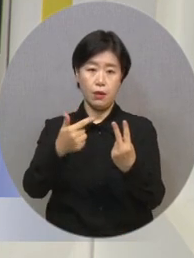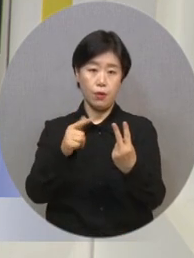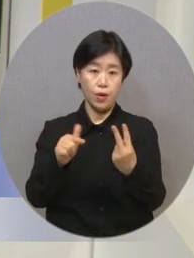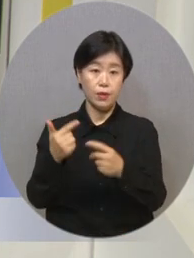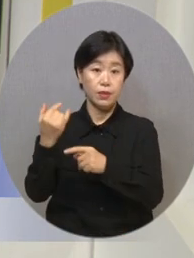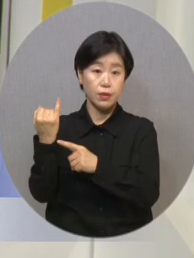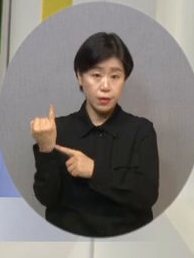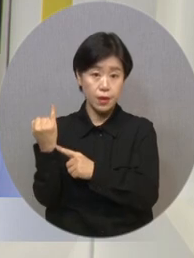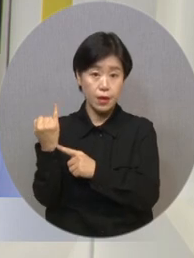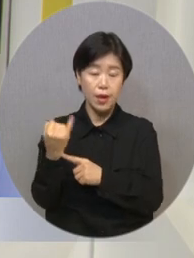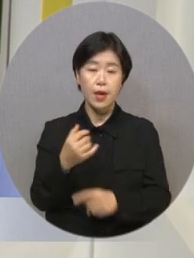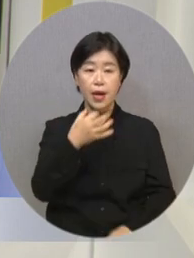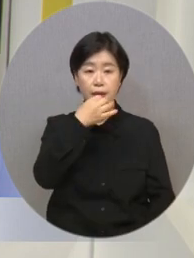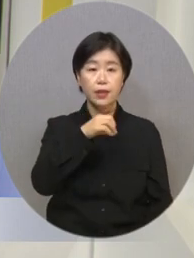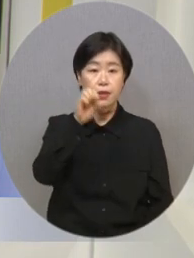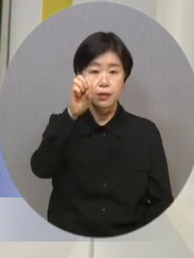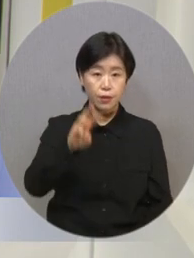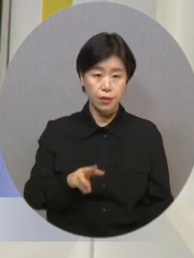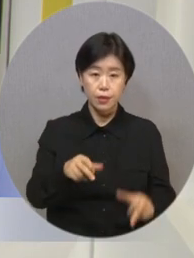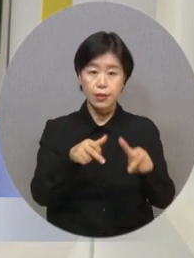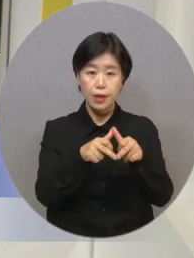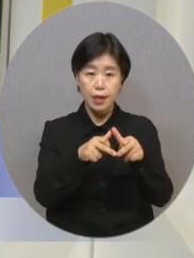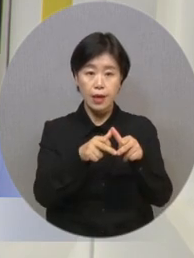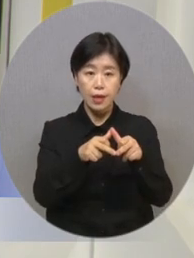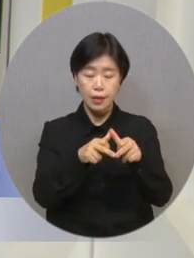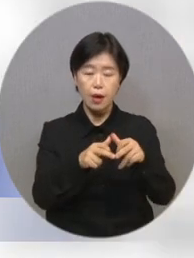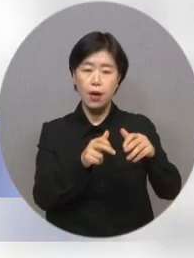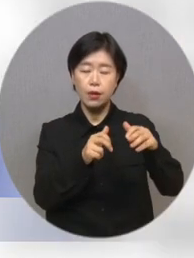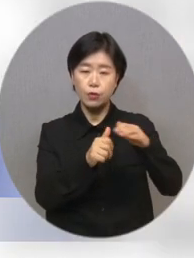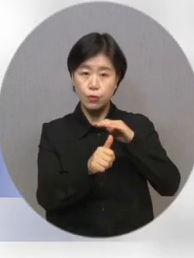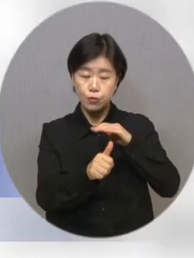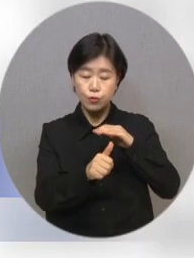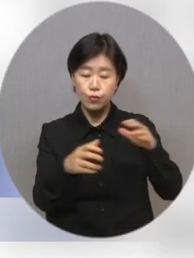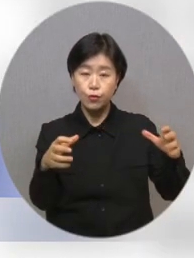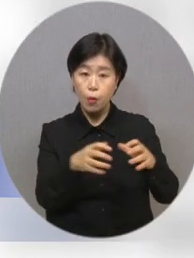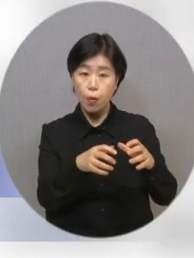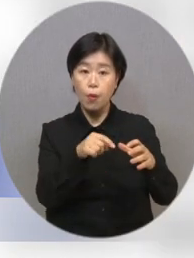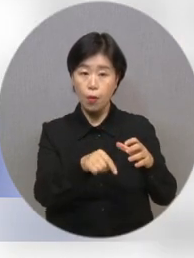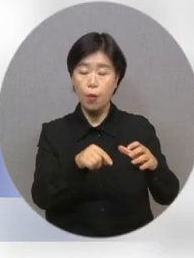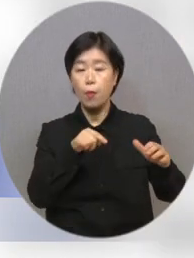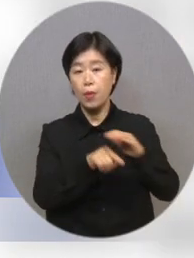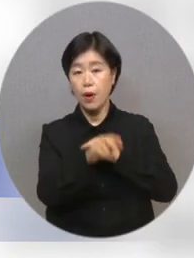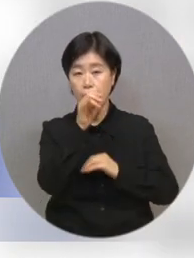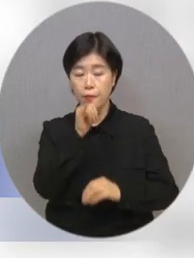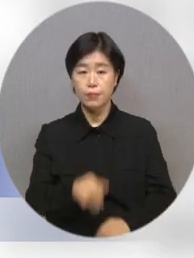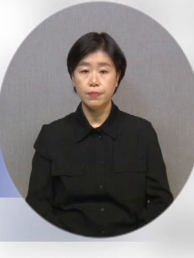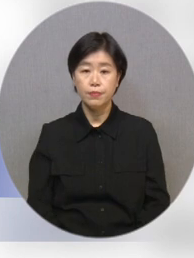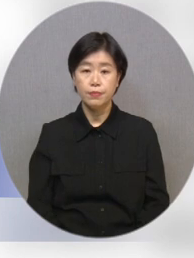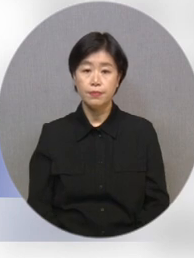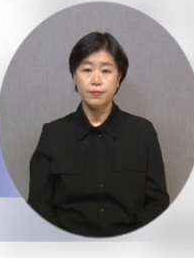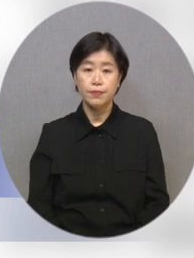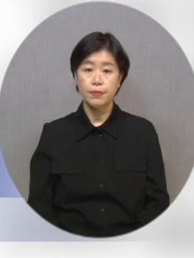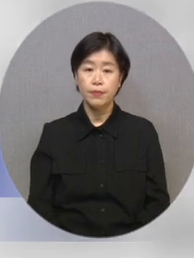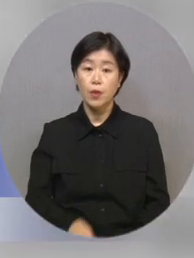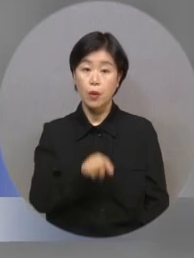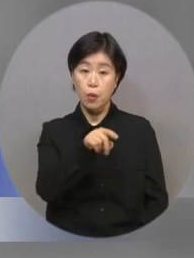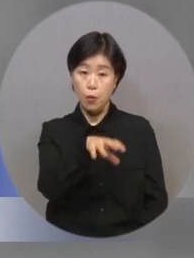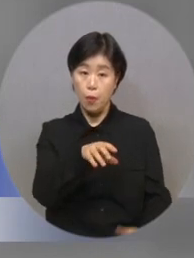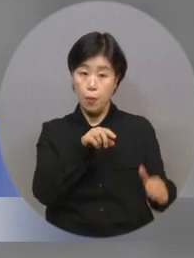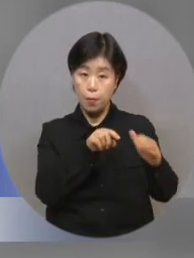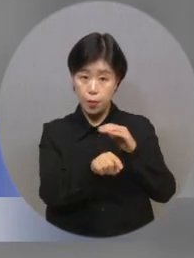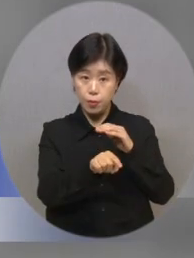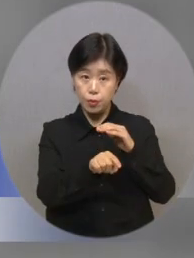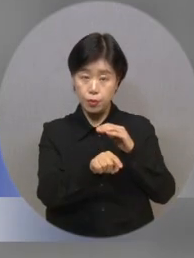장애인 국가대표 선수촌을 방문했다는 는 기사가 실렸습니다 장관은 2천 장애인 국가대표 선수촌을 방문해